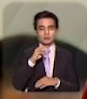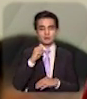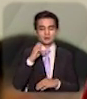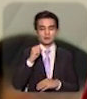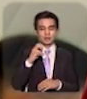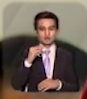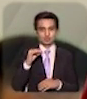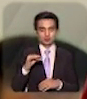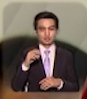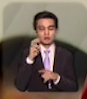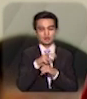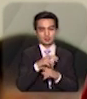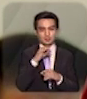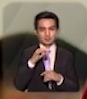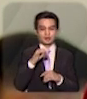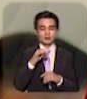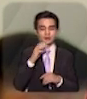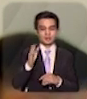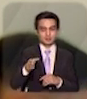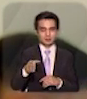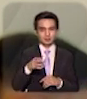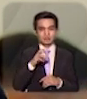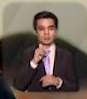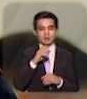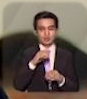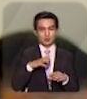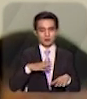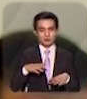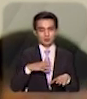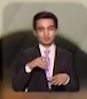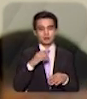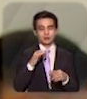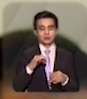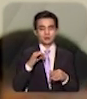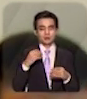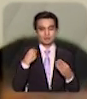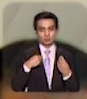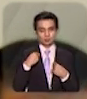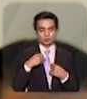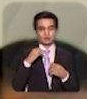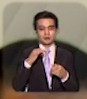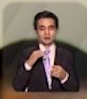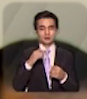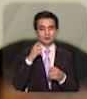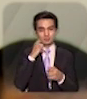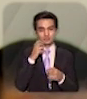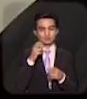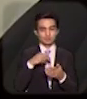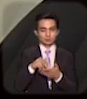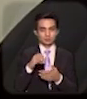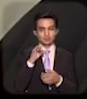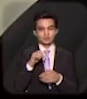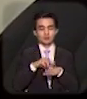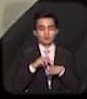шығып, такси тоқтаттым да барахолкаға қарай кеттім. Куртка, аяқ киім сатып алып, полицияға барып, кінәмді мойындайын дегенмін.